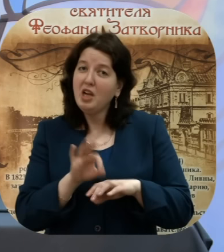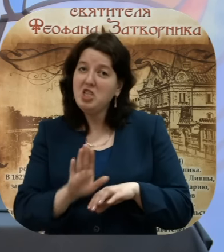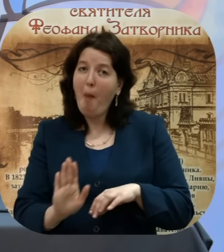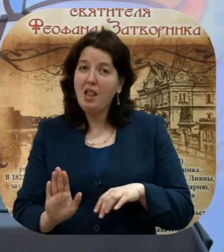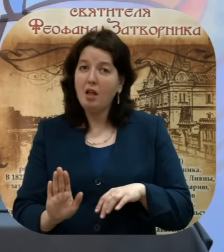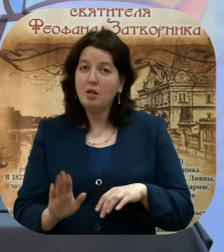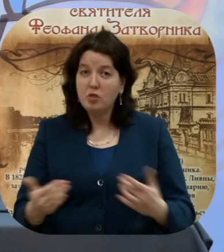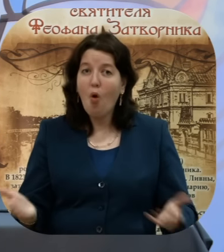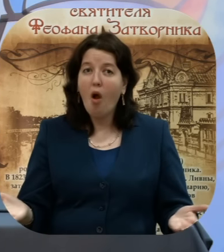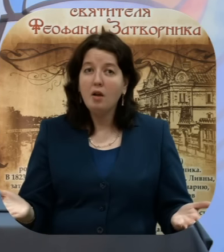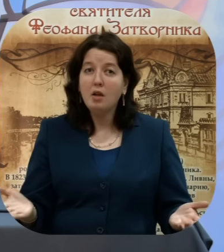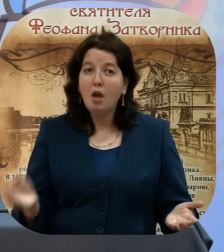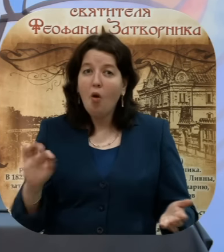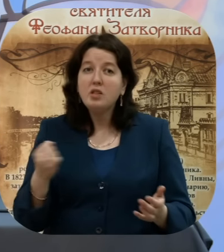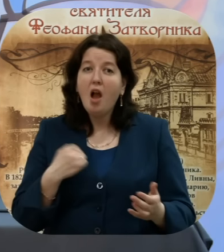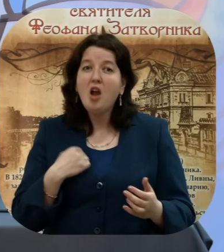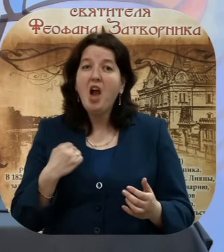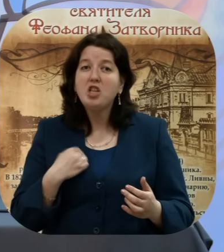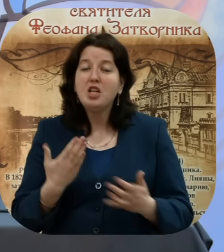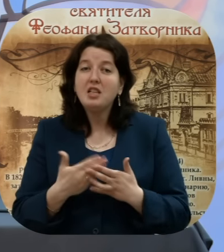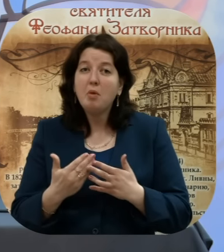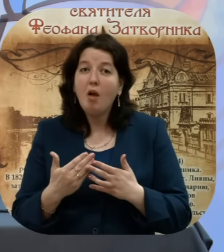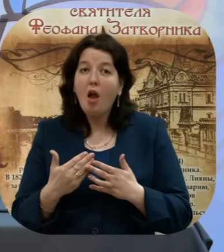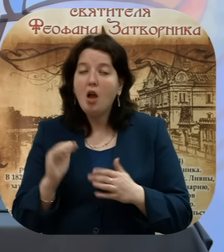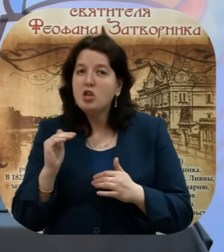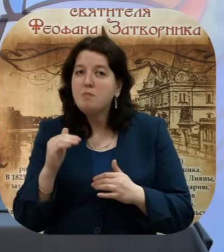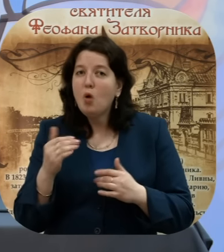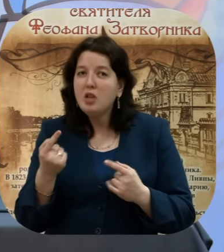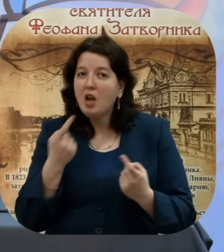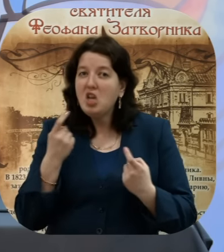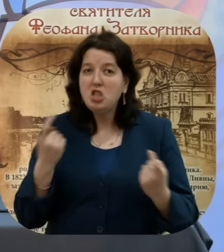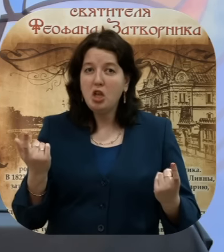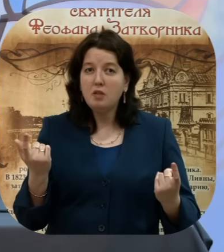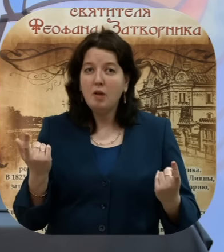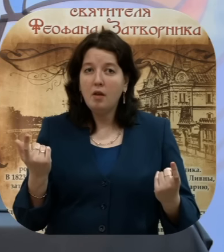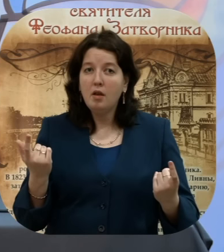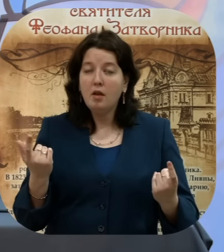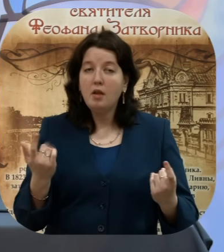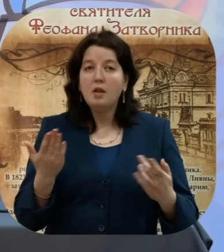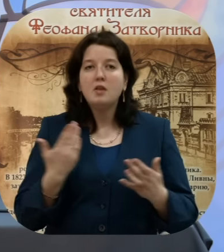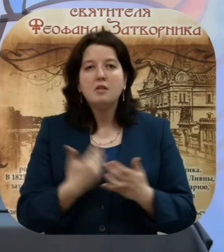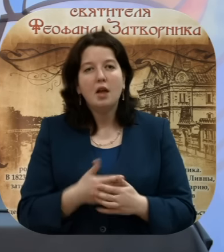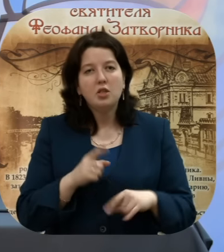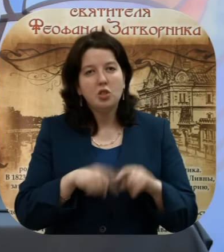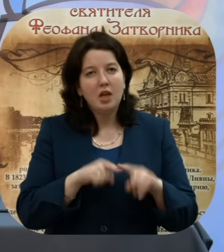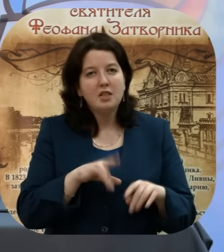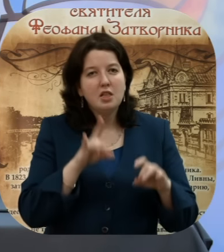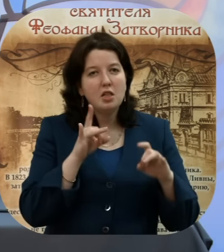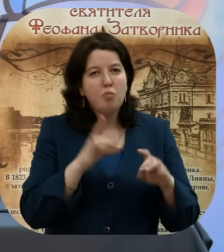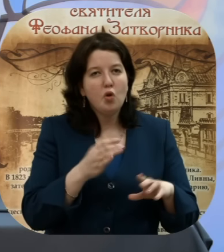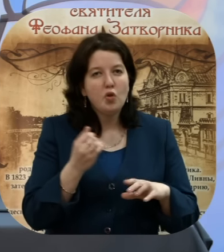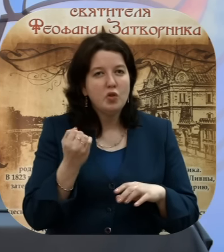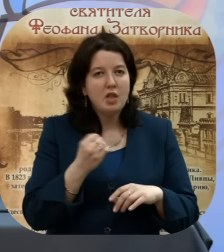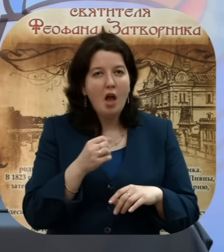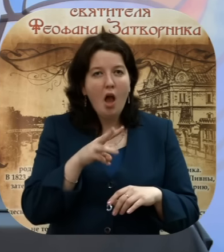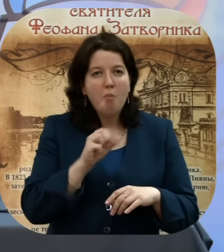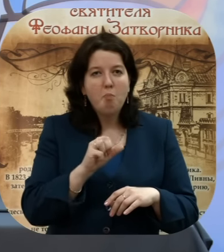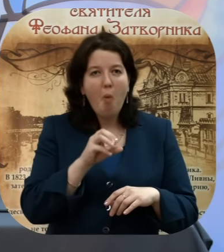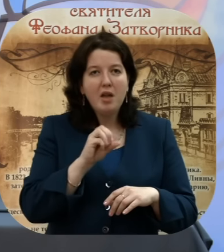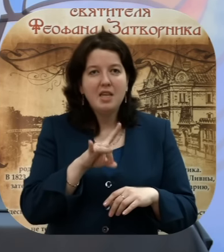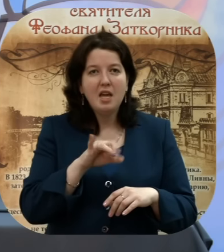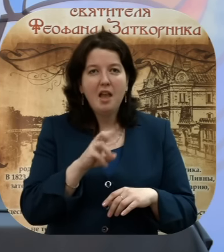Да. То он кашляет, а то он кричит. Материалисты. О душе даже и не